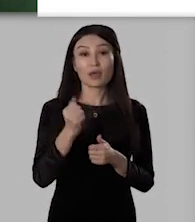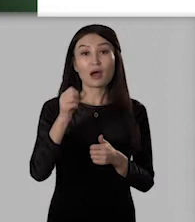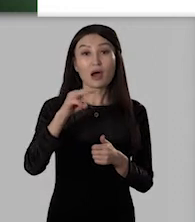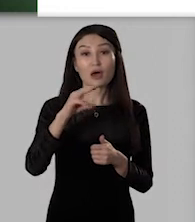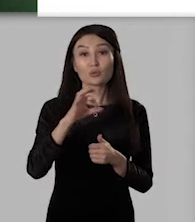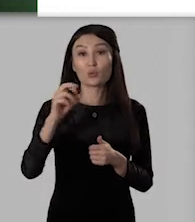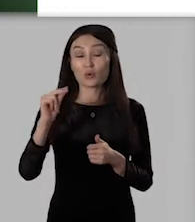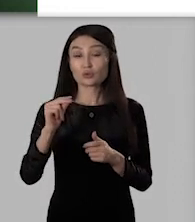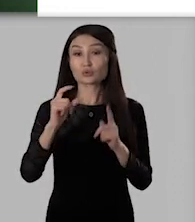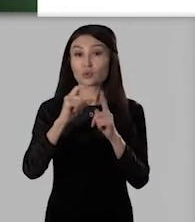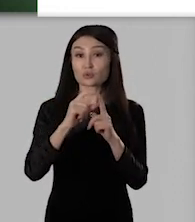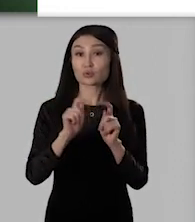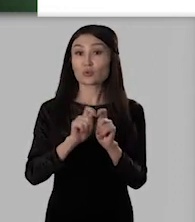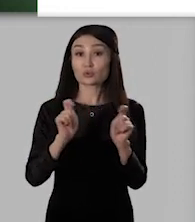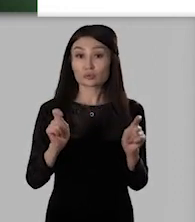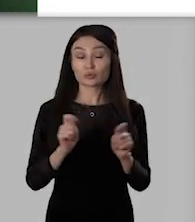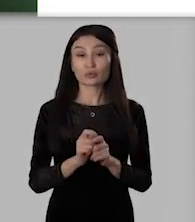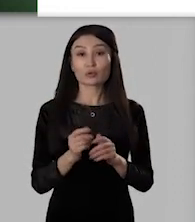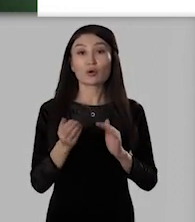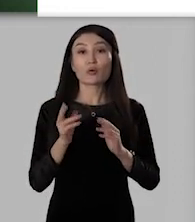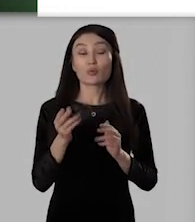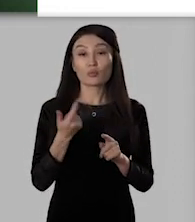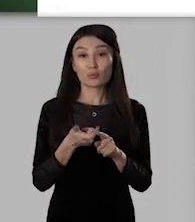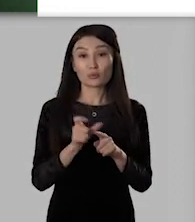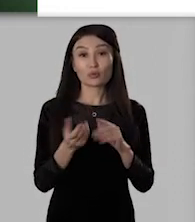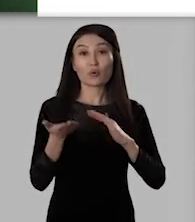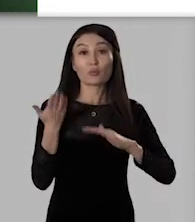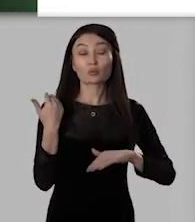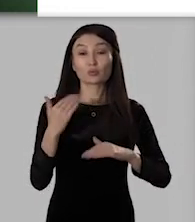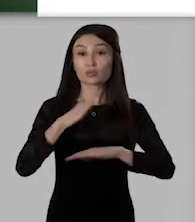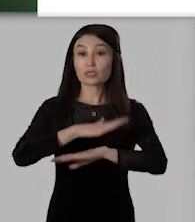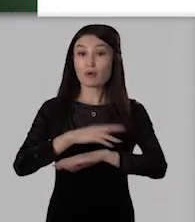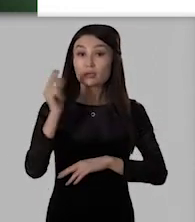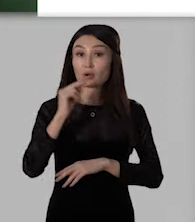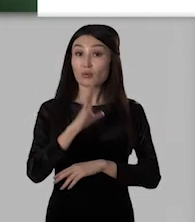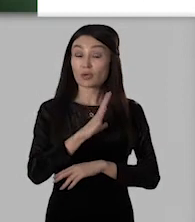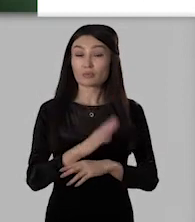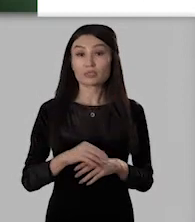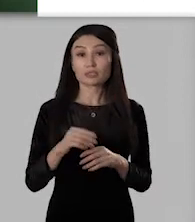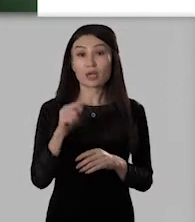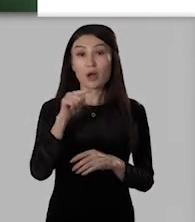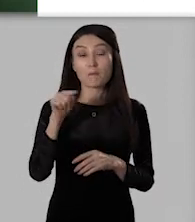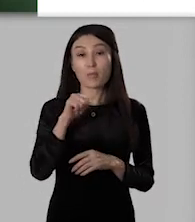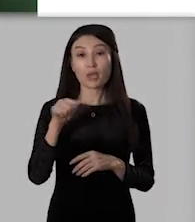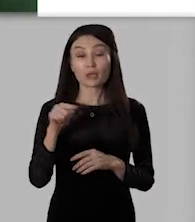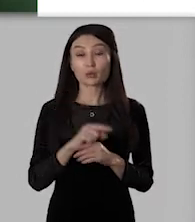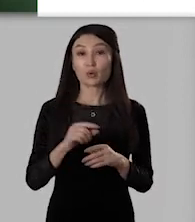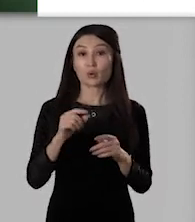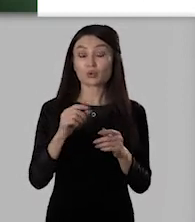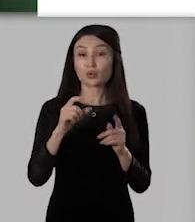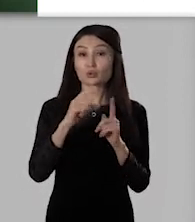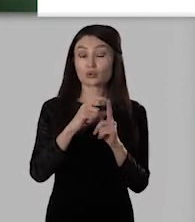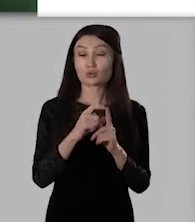түзүлгөндө. Муну биз мурунку сабакта дагы караганбыз. Баяндоочу сөздөр